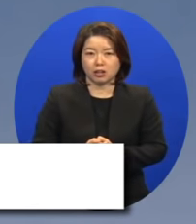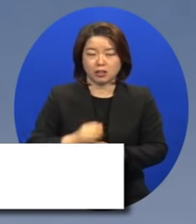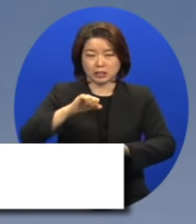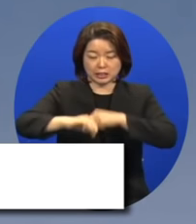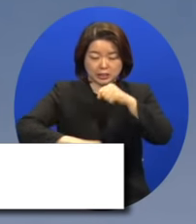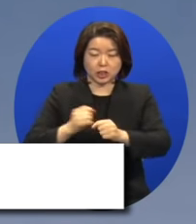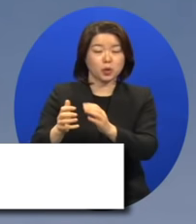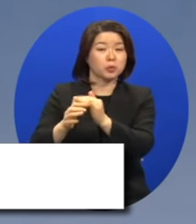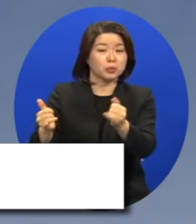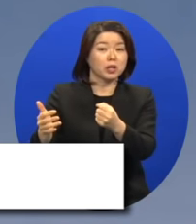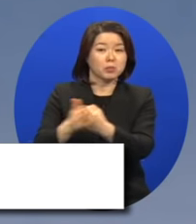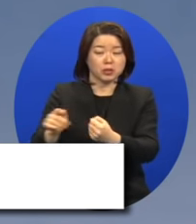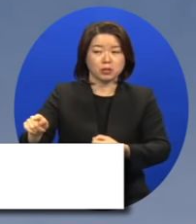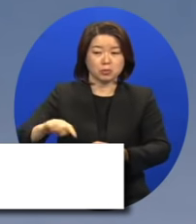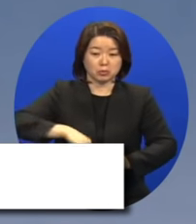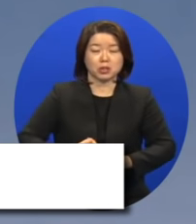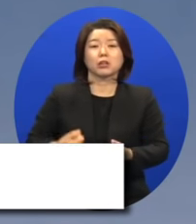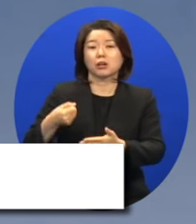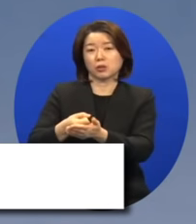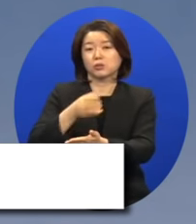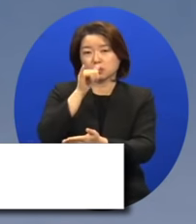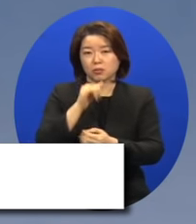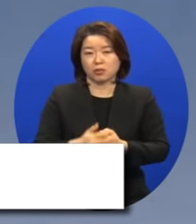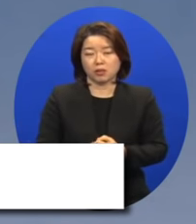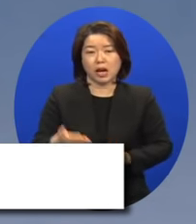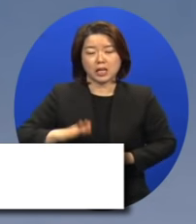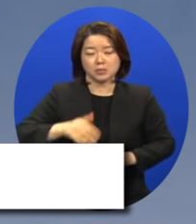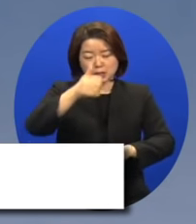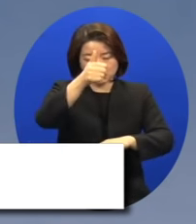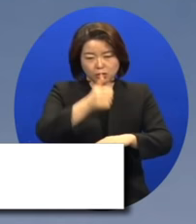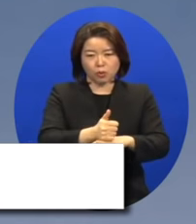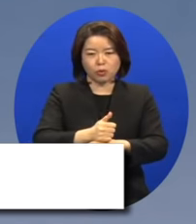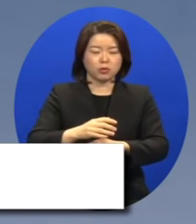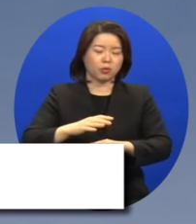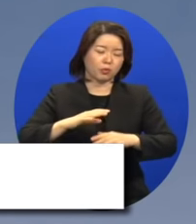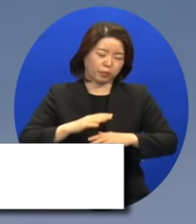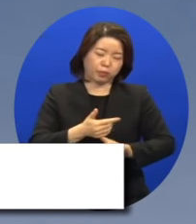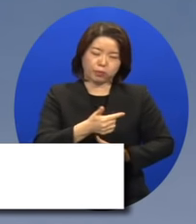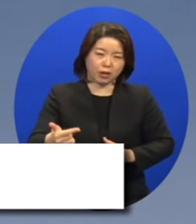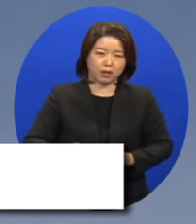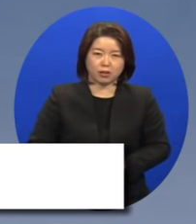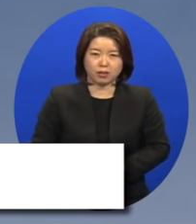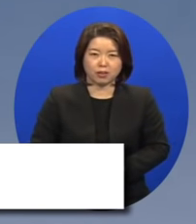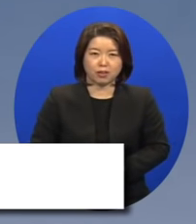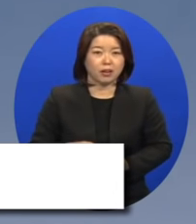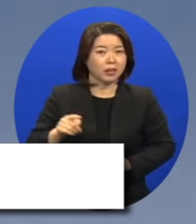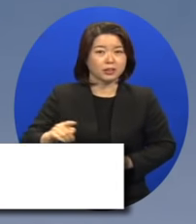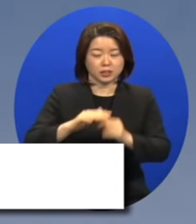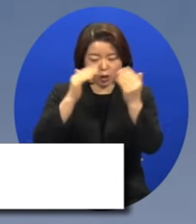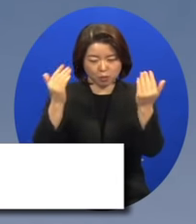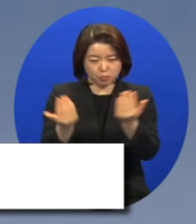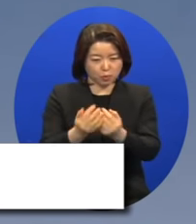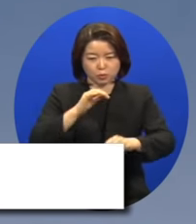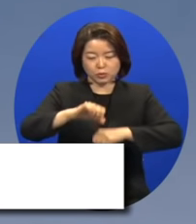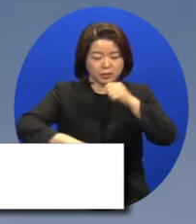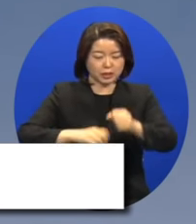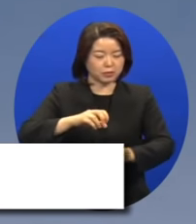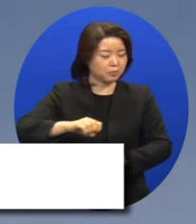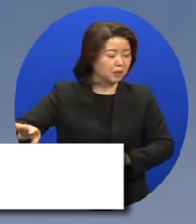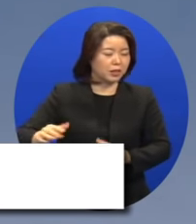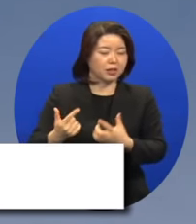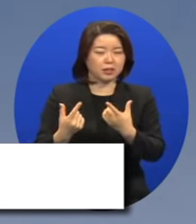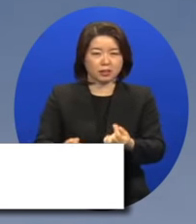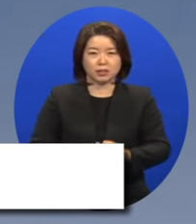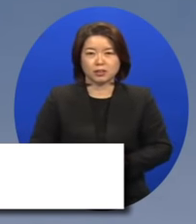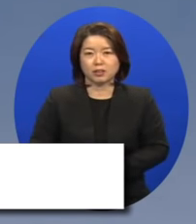자유로운 존재였다.하지만그결과는 끔찍했습니다.그들은모든자유를잃었다